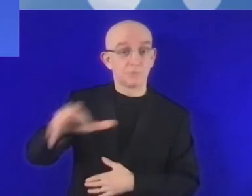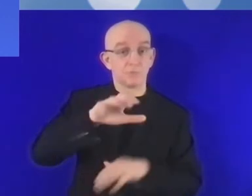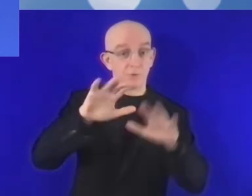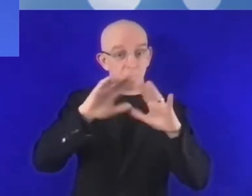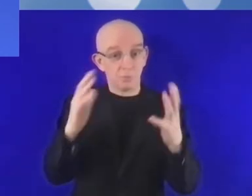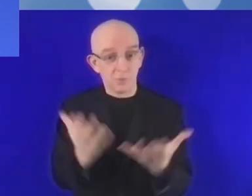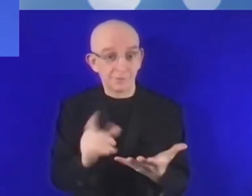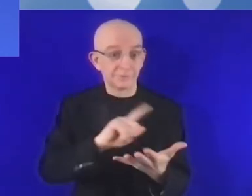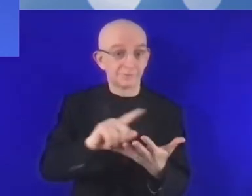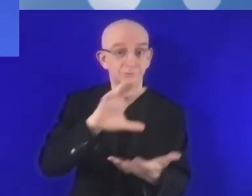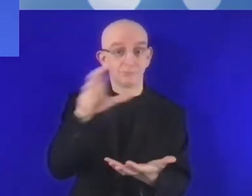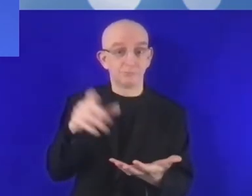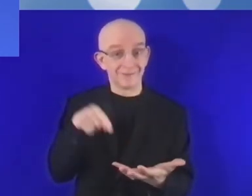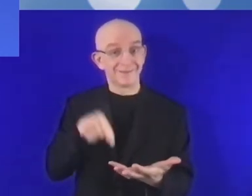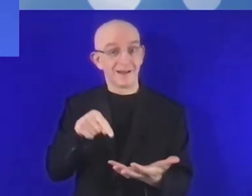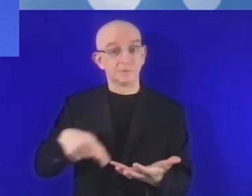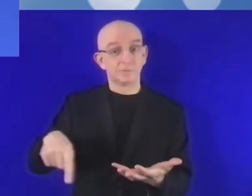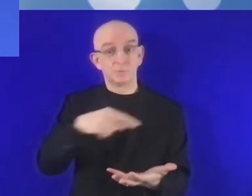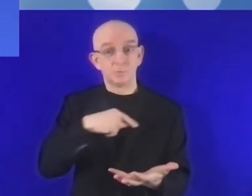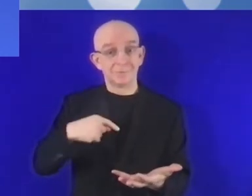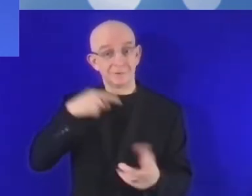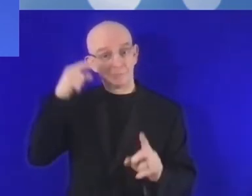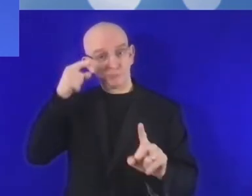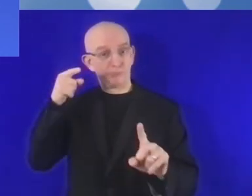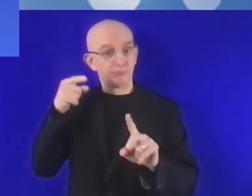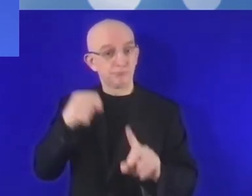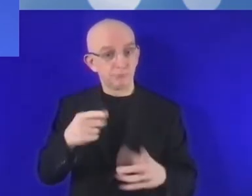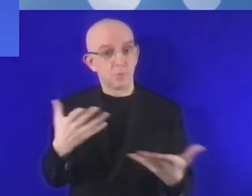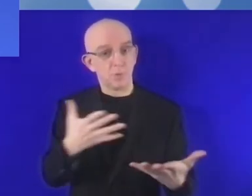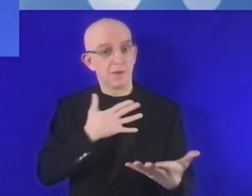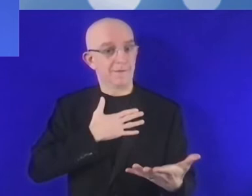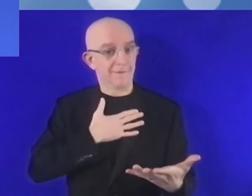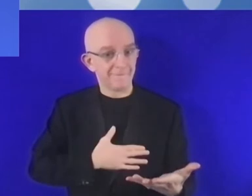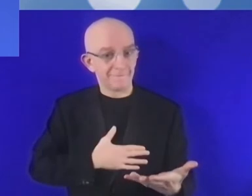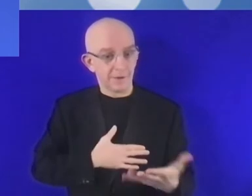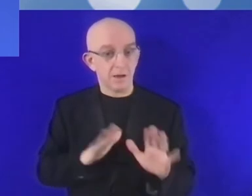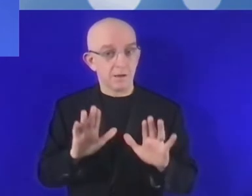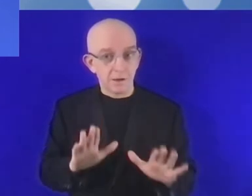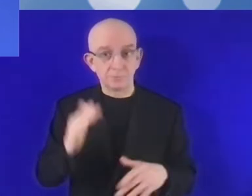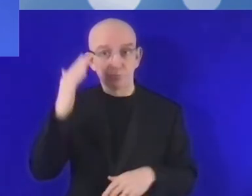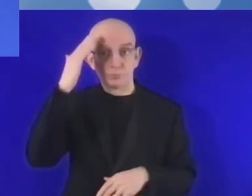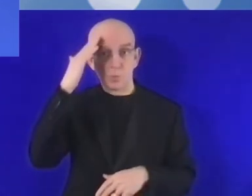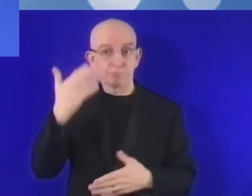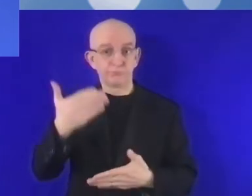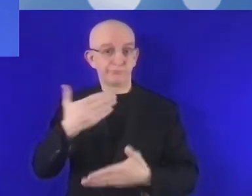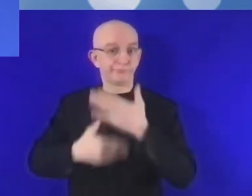تنظيم الإصدار 15 العام الماضي بشكل مباشر، لكن البولنديون شاركوا في